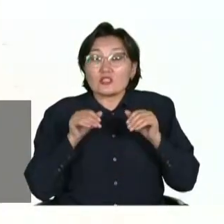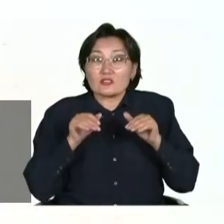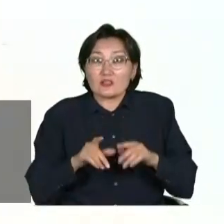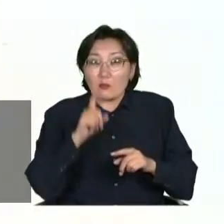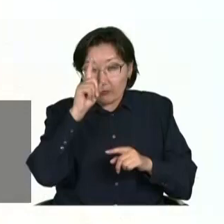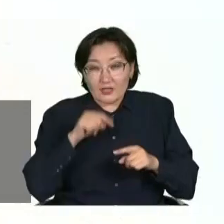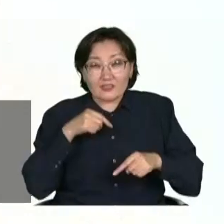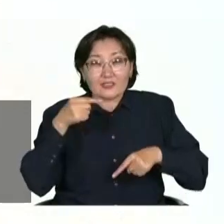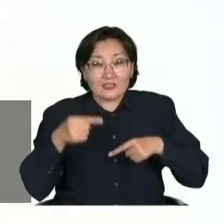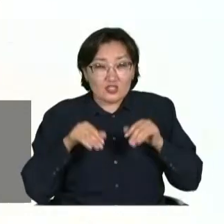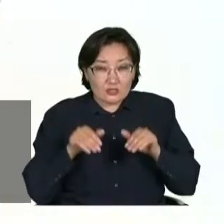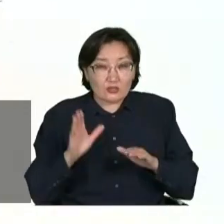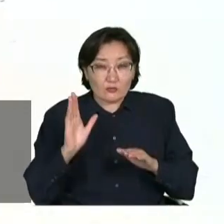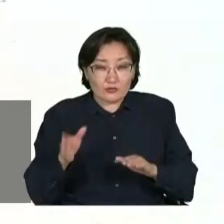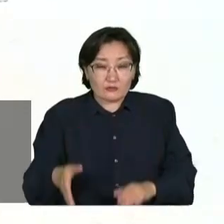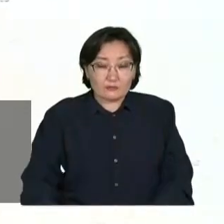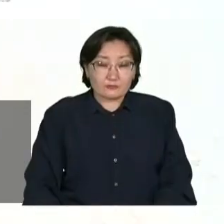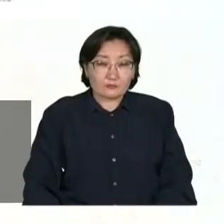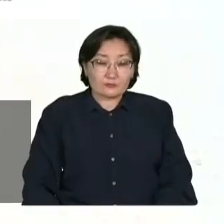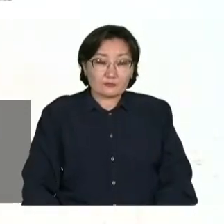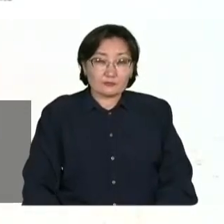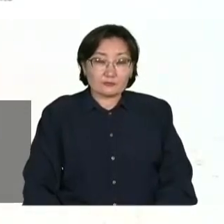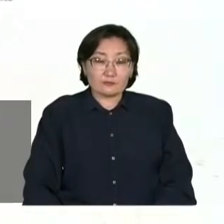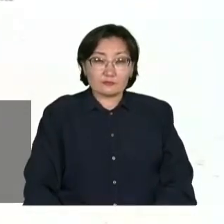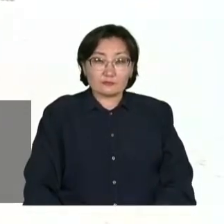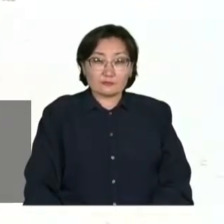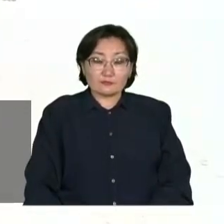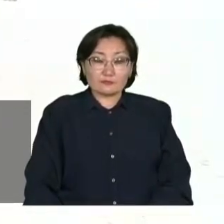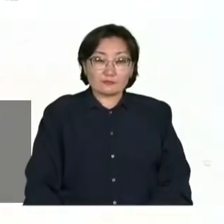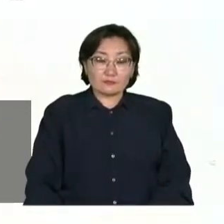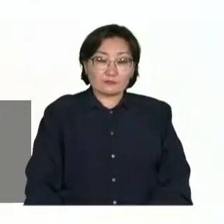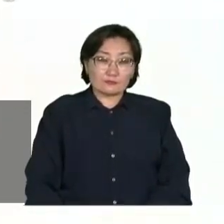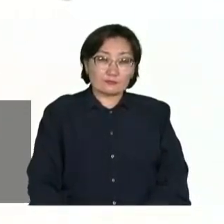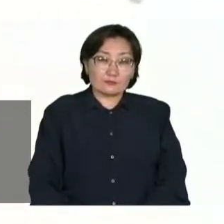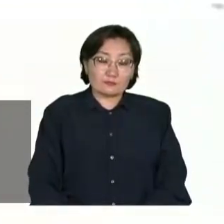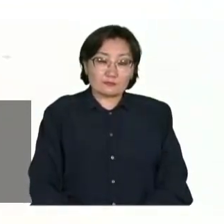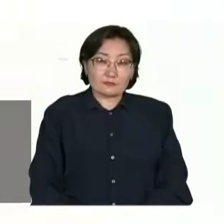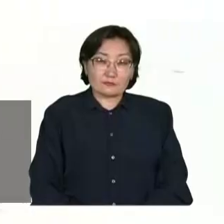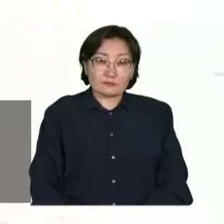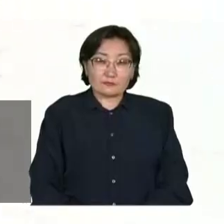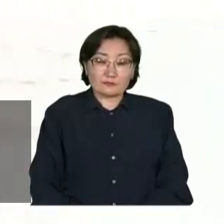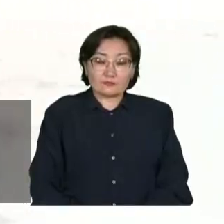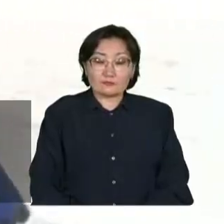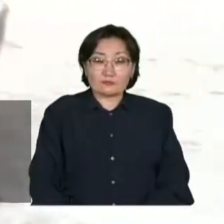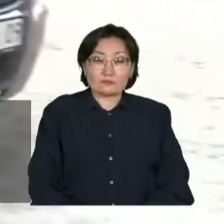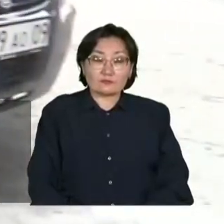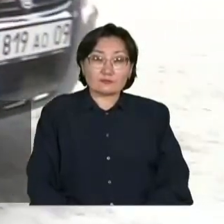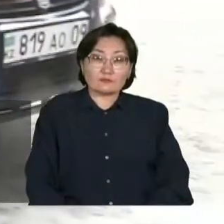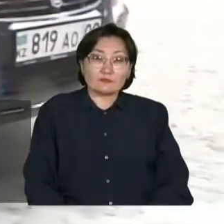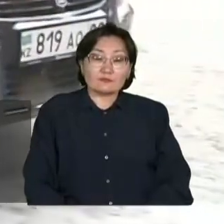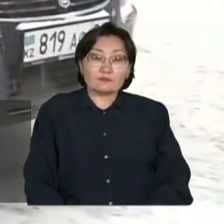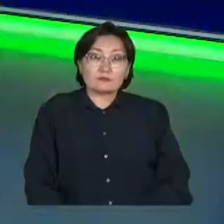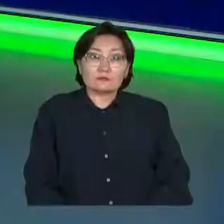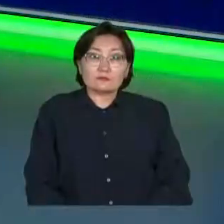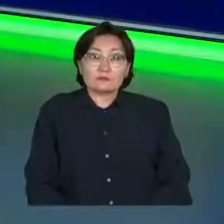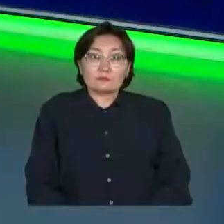аталған істі тағы бір мәрте сүзгіден өткізбек. Мақсат Бисенаев, Айнұр Бексұлтанқызы, Алматы телеарнасы, Қарағанды облысынан.